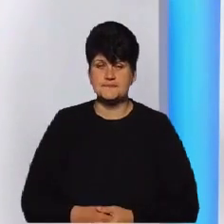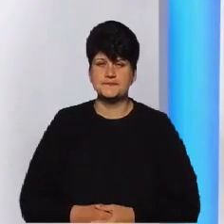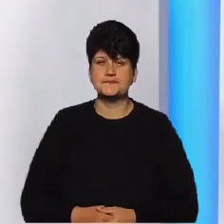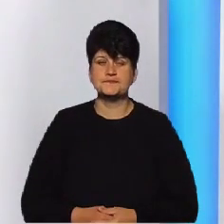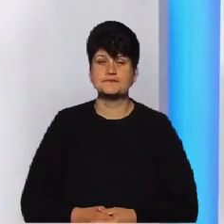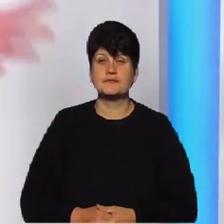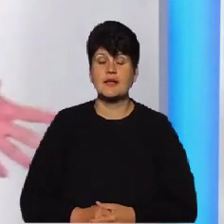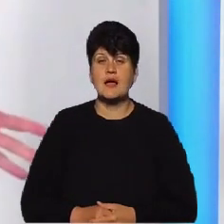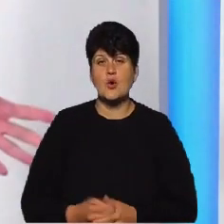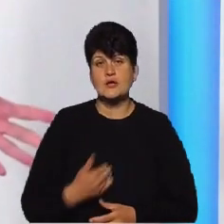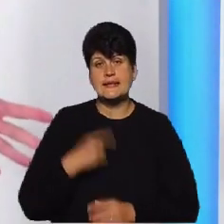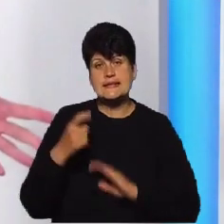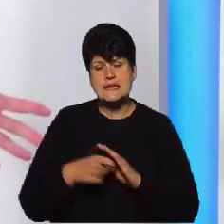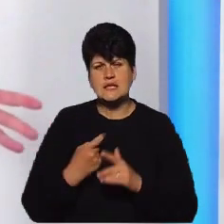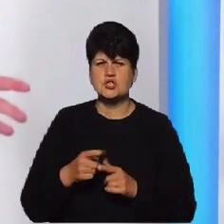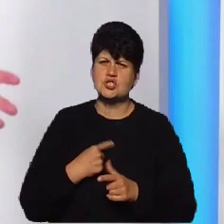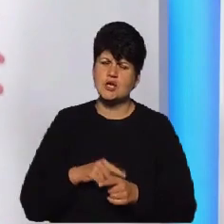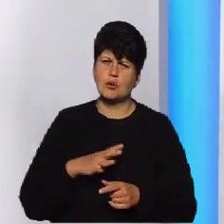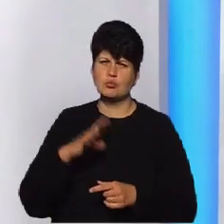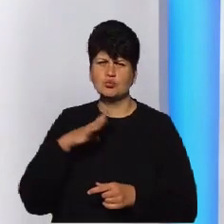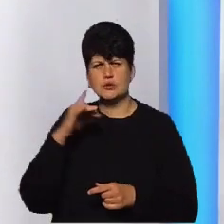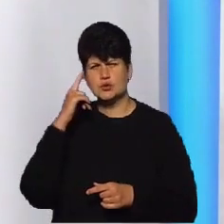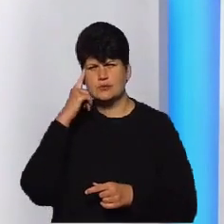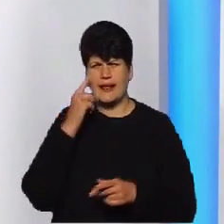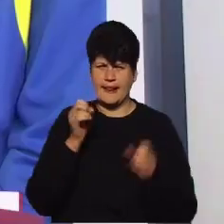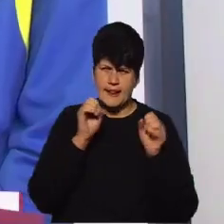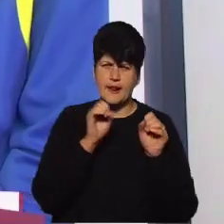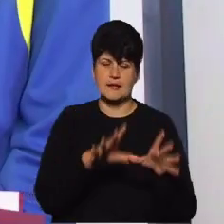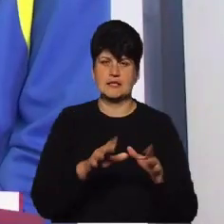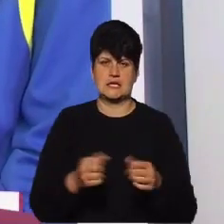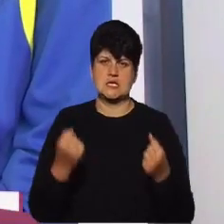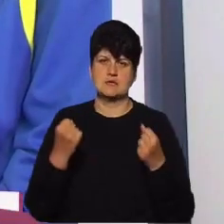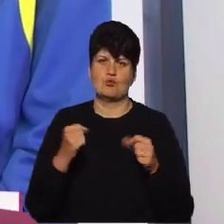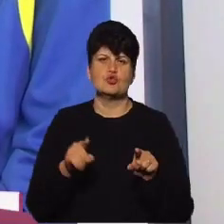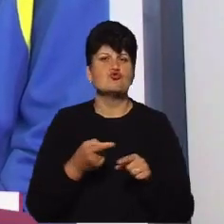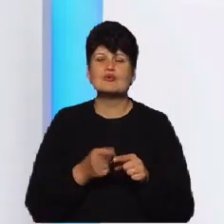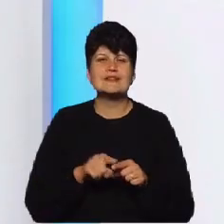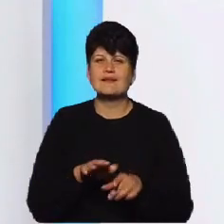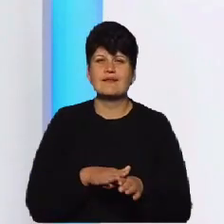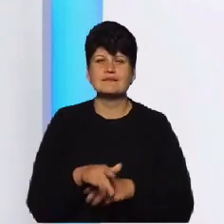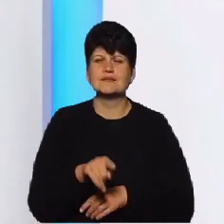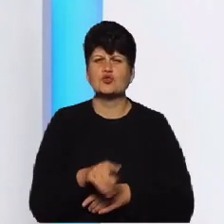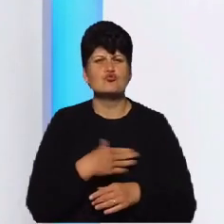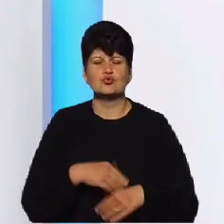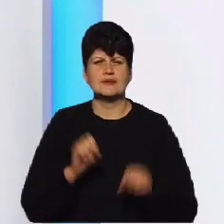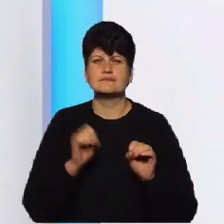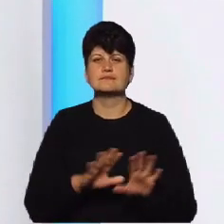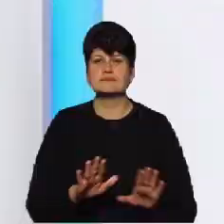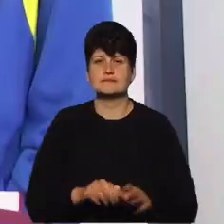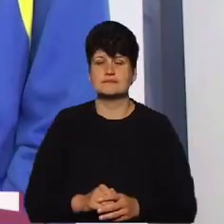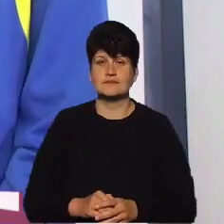в тебе думки залишити цей спорт? І чому ти це не зробила, чому не здалася? Тому що не